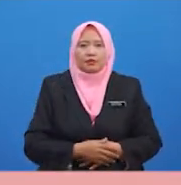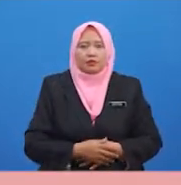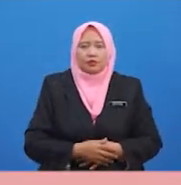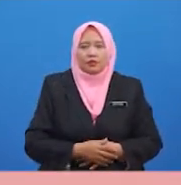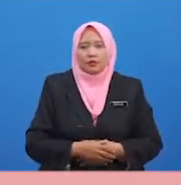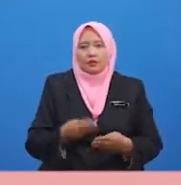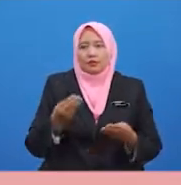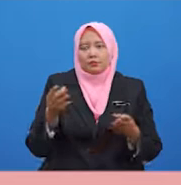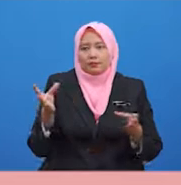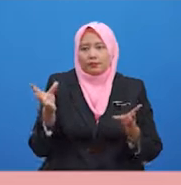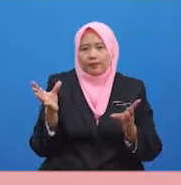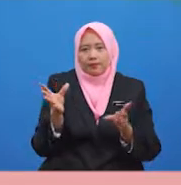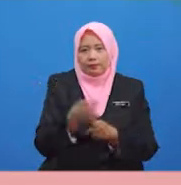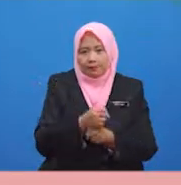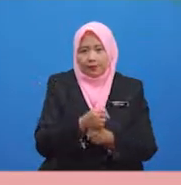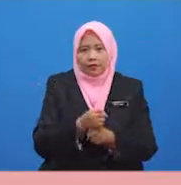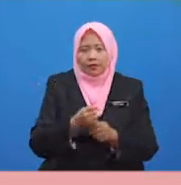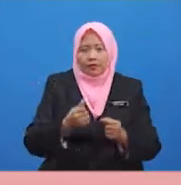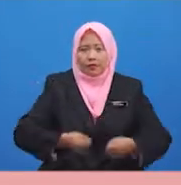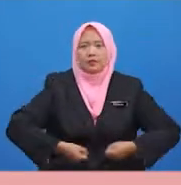dapat diserahkan ketika akad.